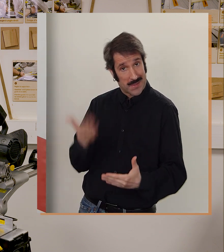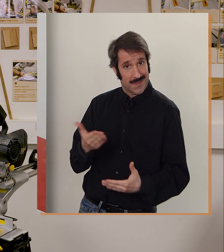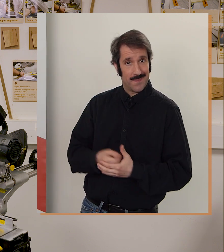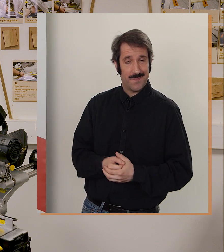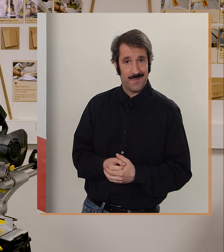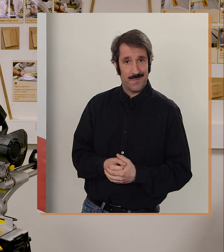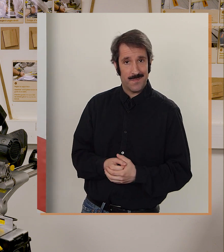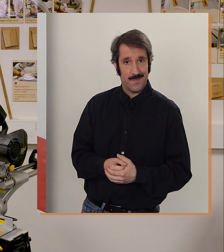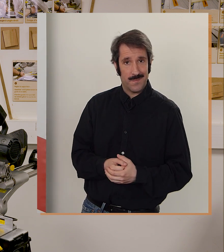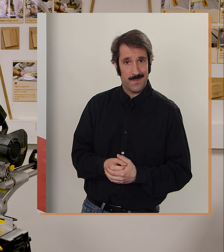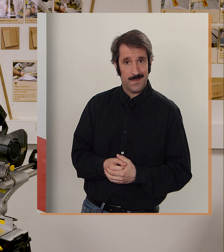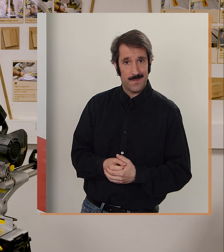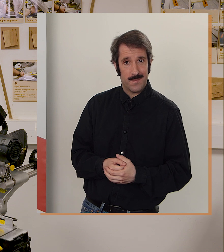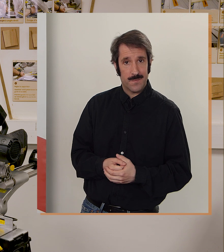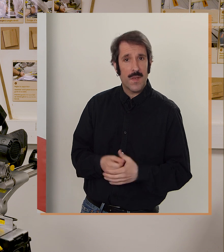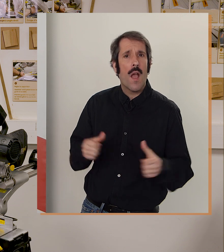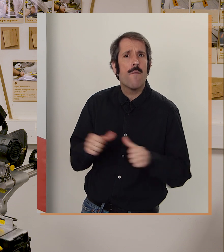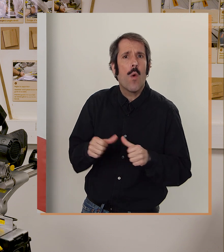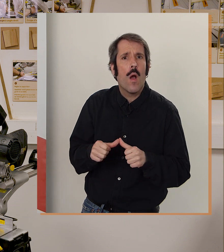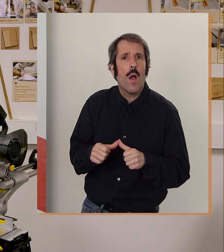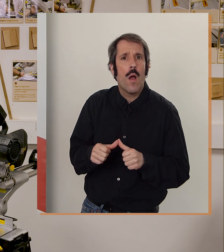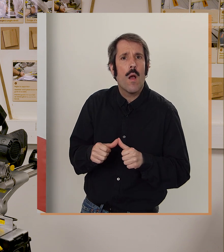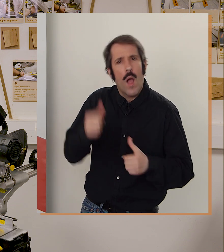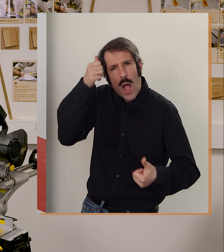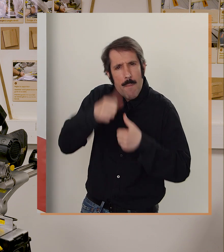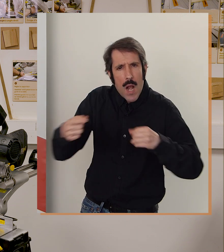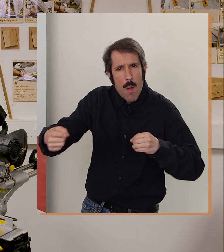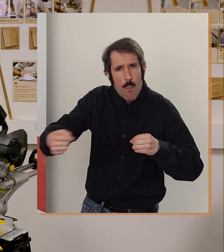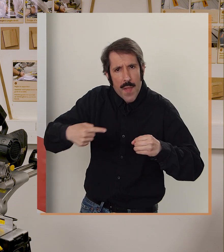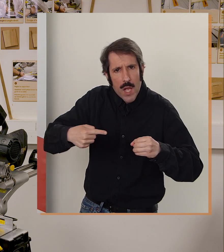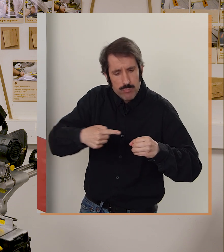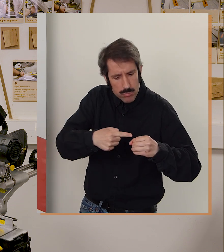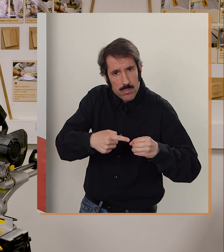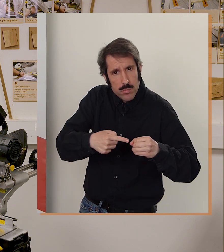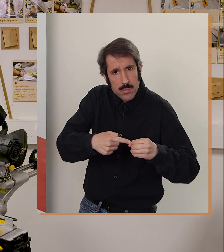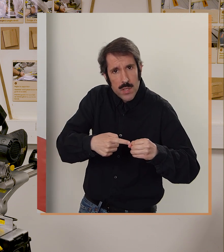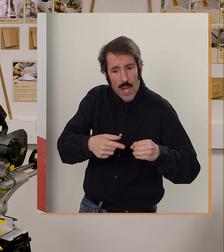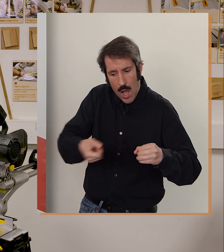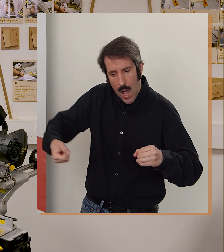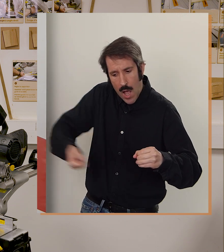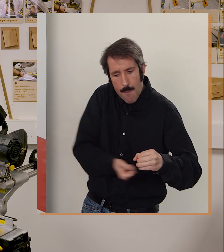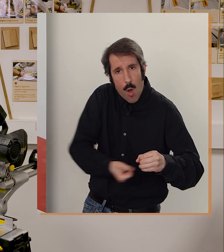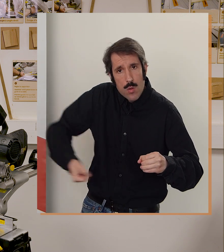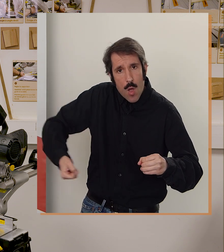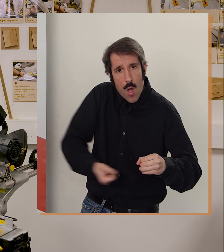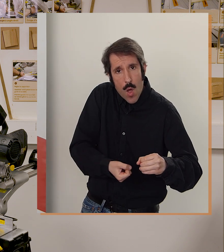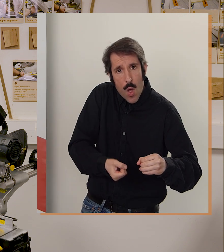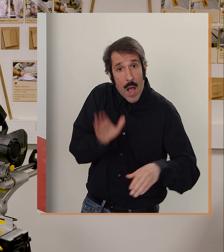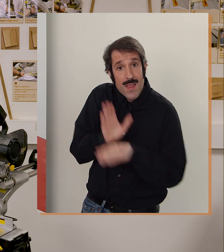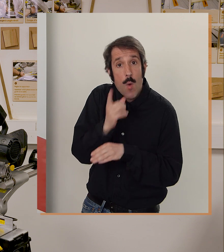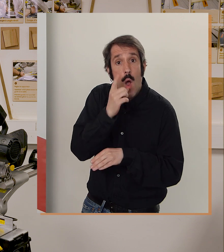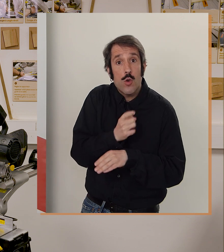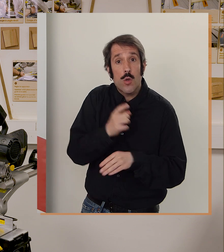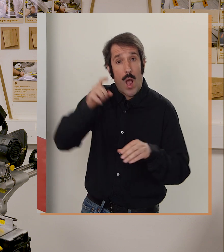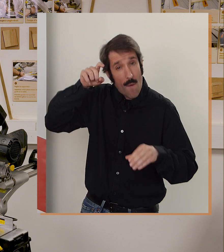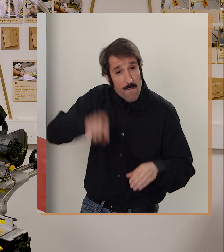ceci près de la machine et on va devoir ensuite pointer. Vous vous souvenez le pointage? Donc ici vous avez un rapporteur avec ici un